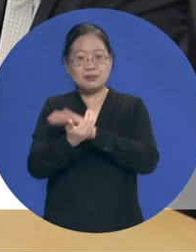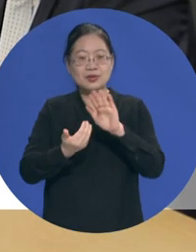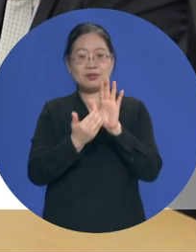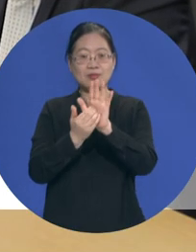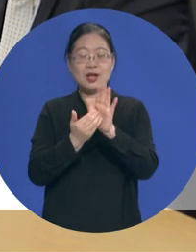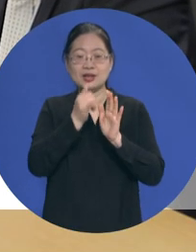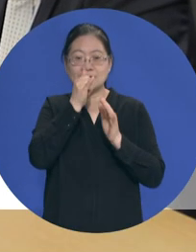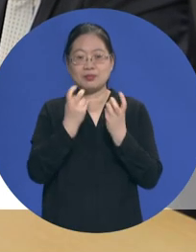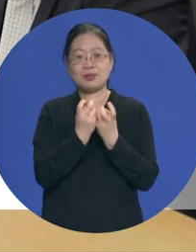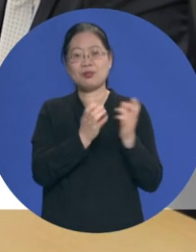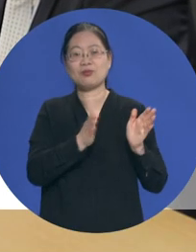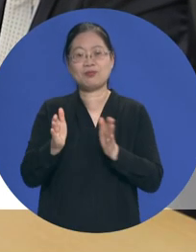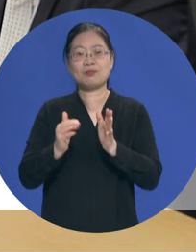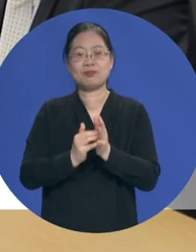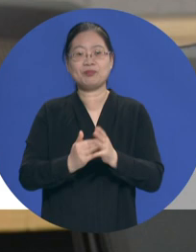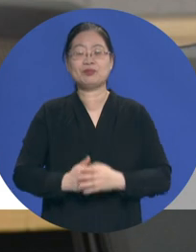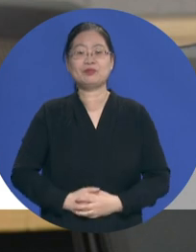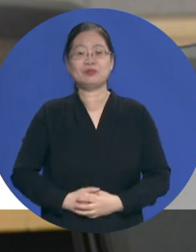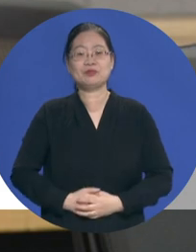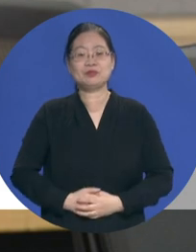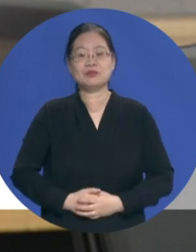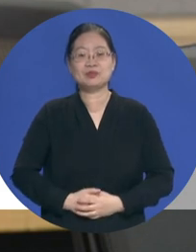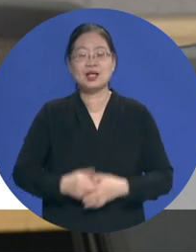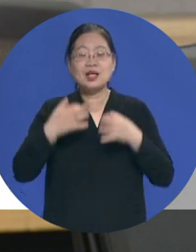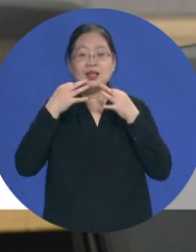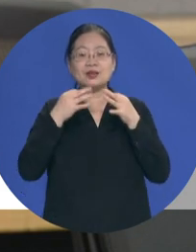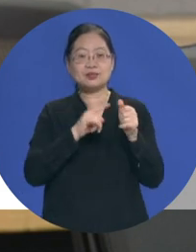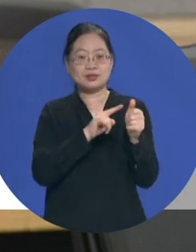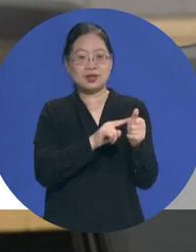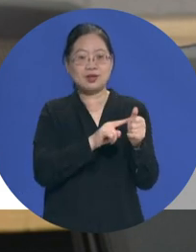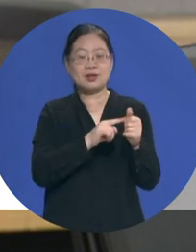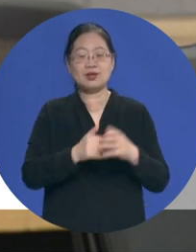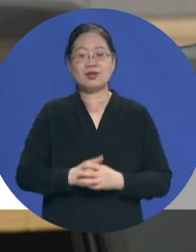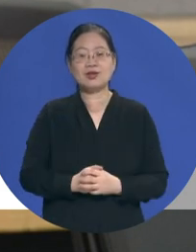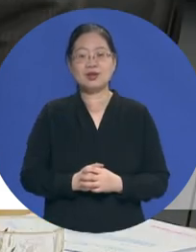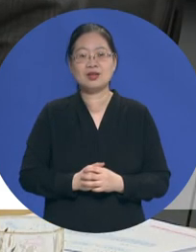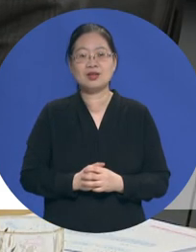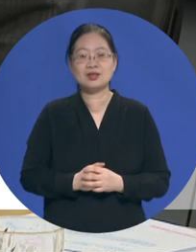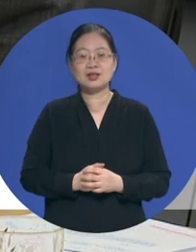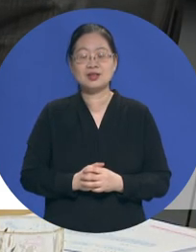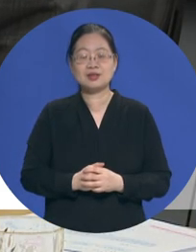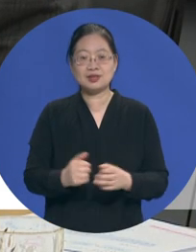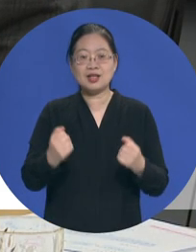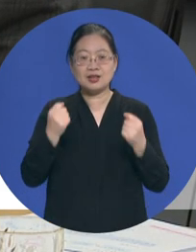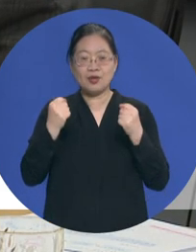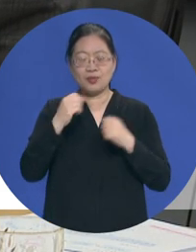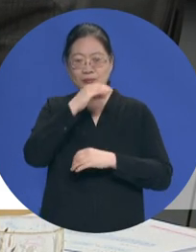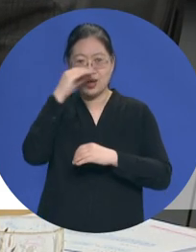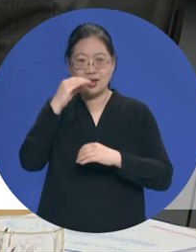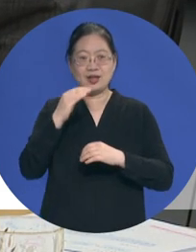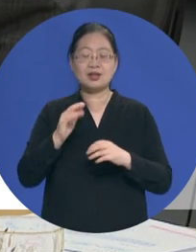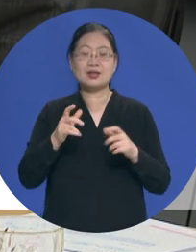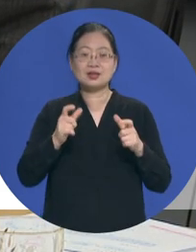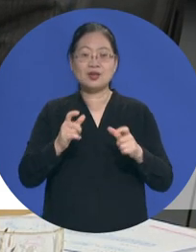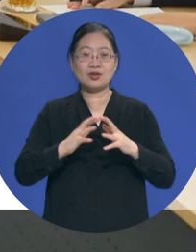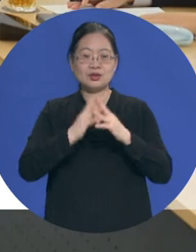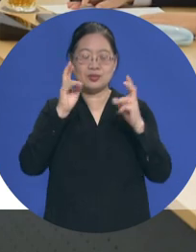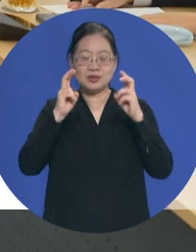수 있는 방안을 마련했습니다. 김동연 경기도지사는 또 건실한 지역건설업체 성장 지원을